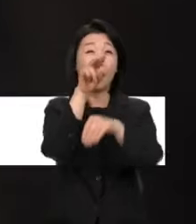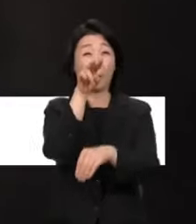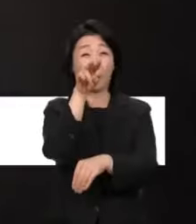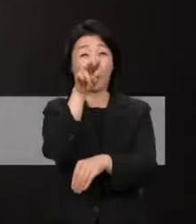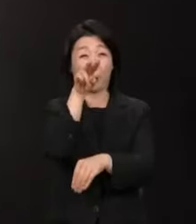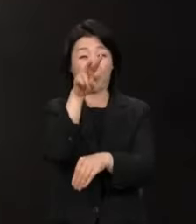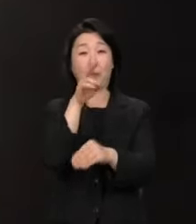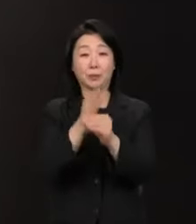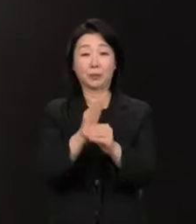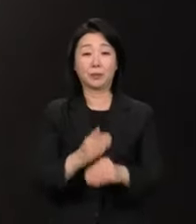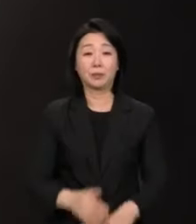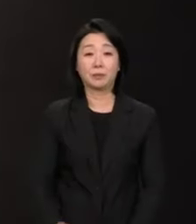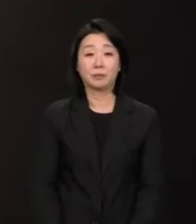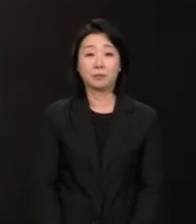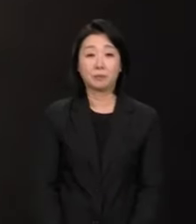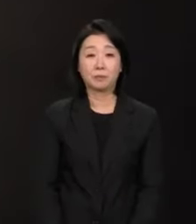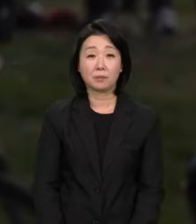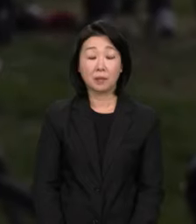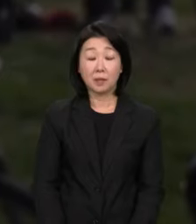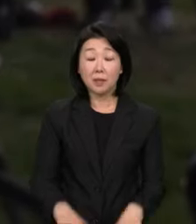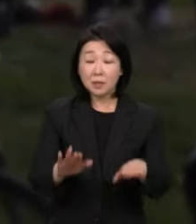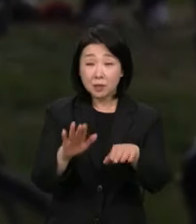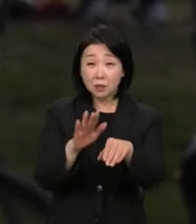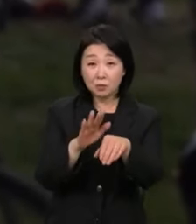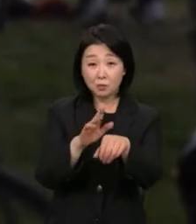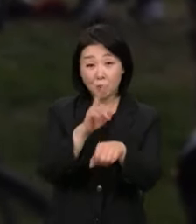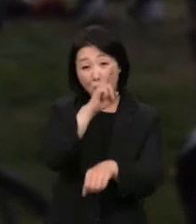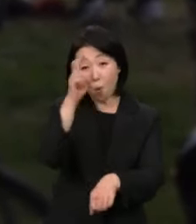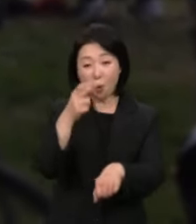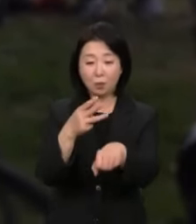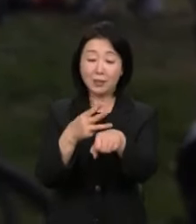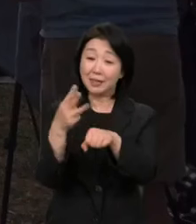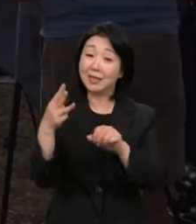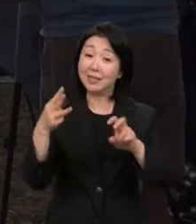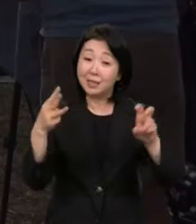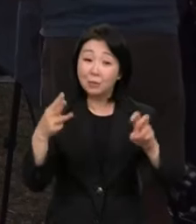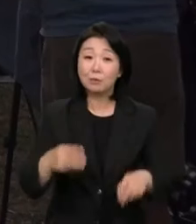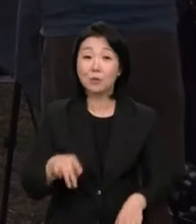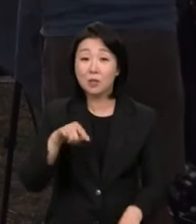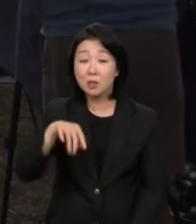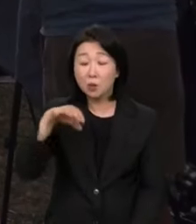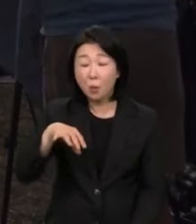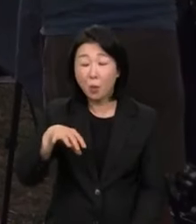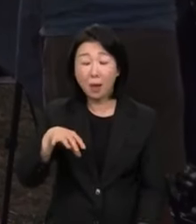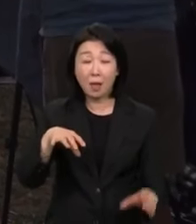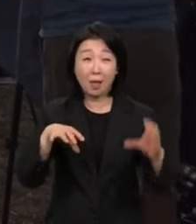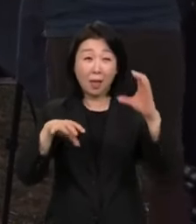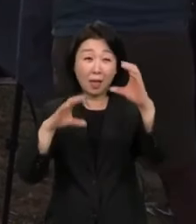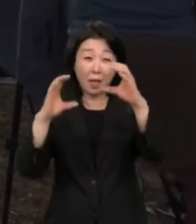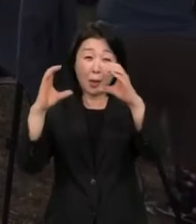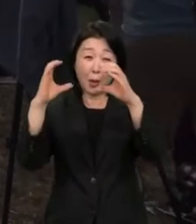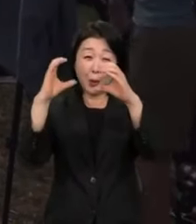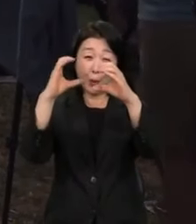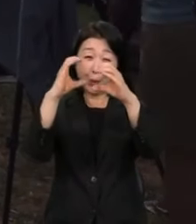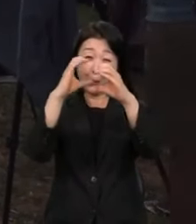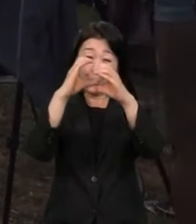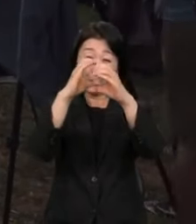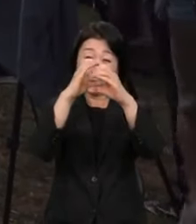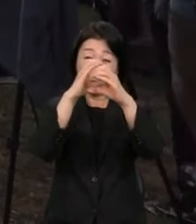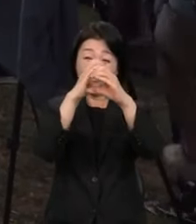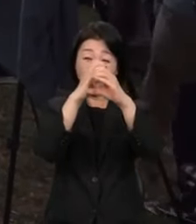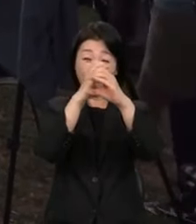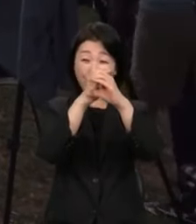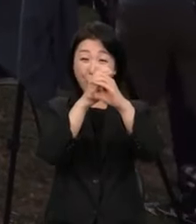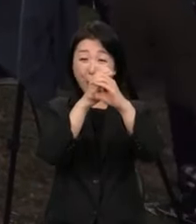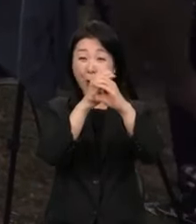온 이들입니다. 이제 오후 3시 20분을 조금 지났습니다. 이곳에선 해가 90% 정도 가려진 건데도